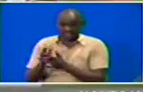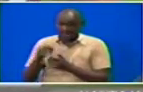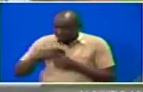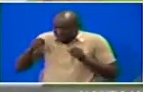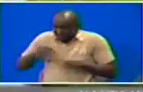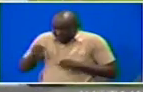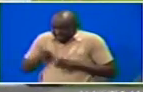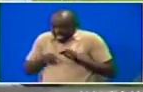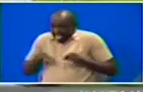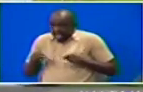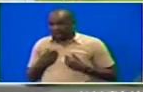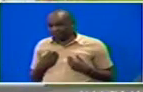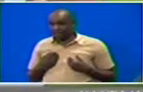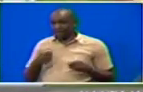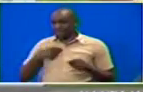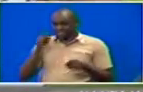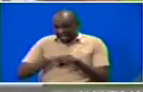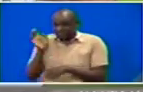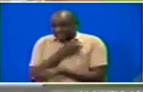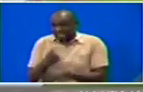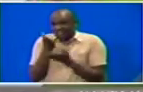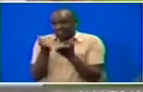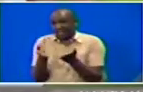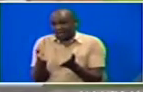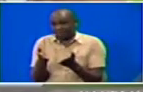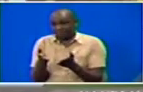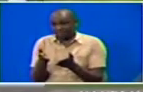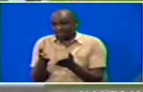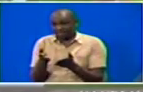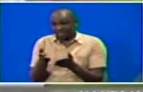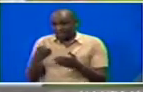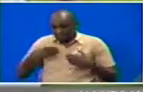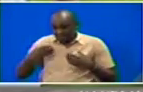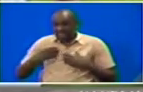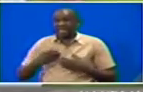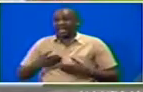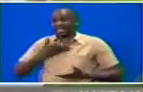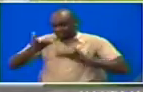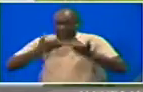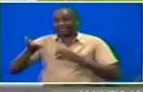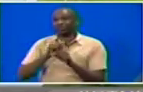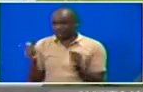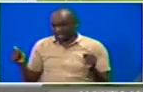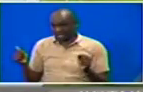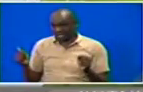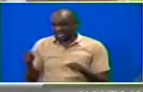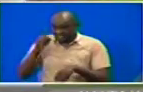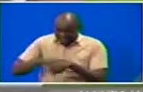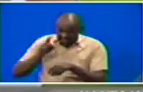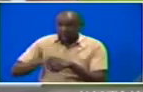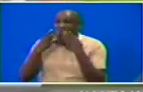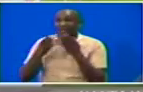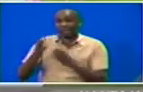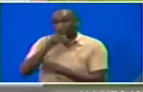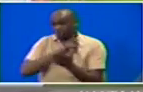mwoga kidogo. Hasa nikajikuta ninapoimba naweza jielezea. Nikiwa nina shukrani